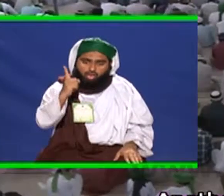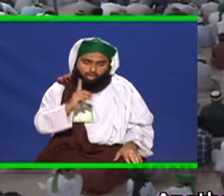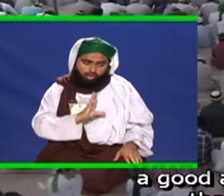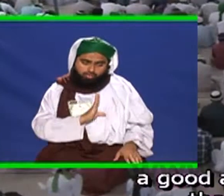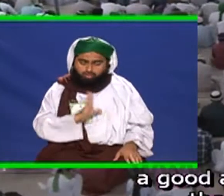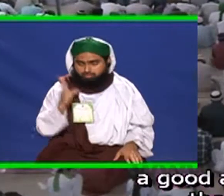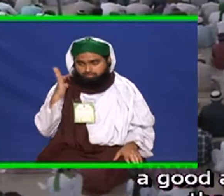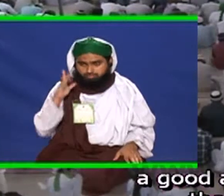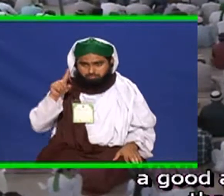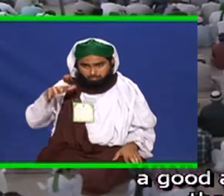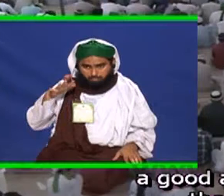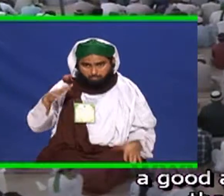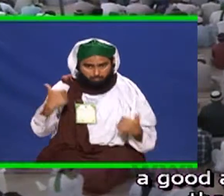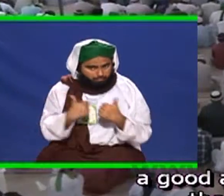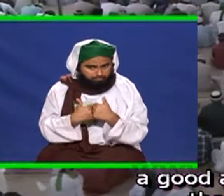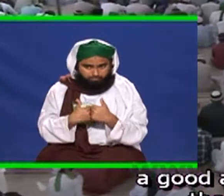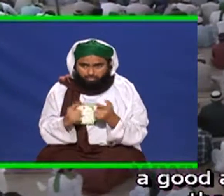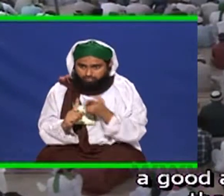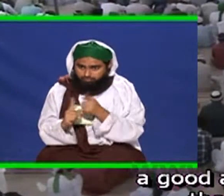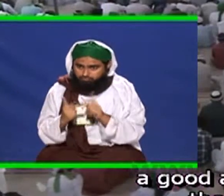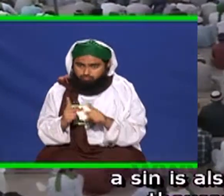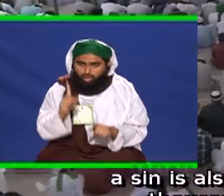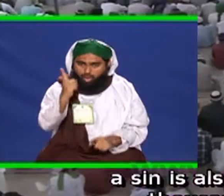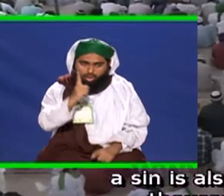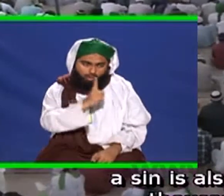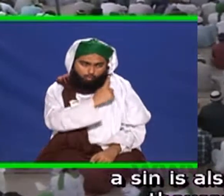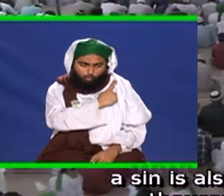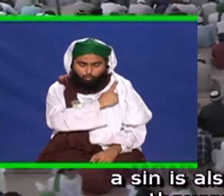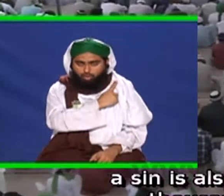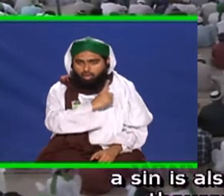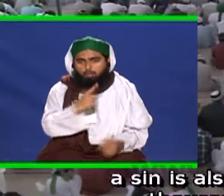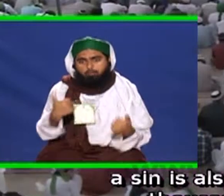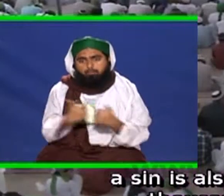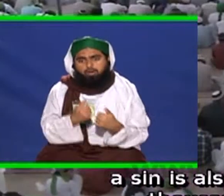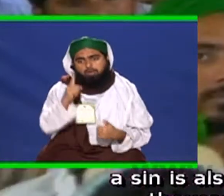ہے کہ 1 نیکی کی لاکھ نیکی تو ہے، مگر 1 گناہ کا